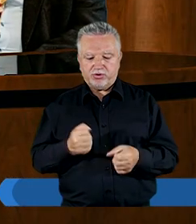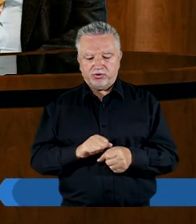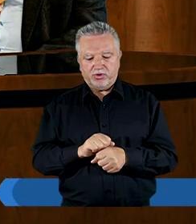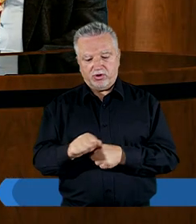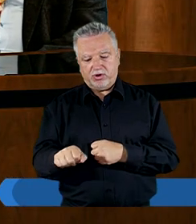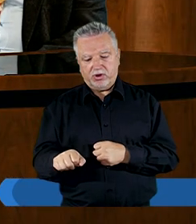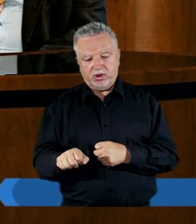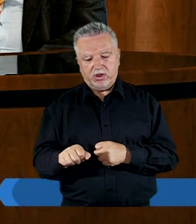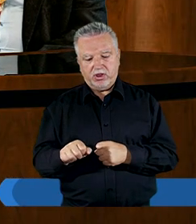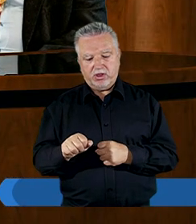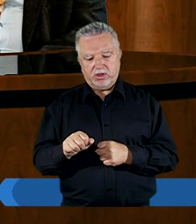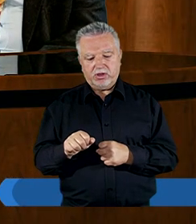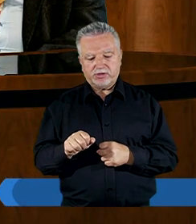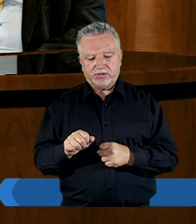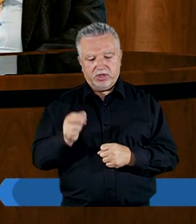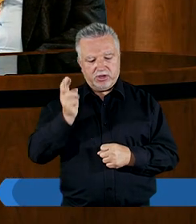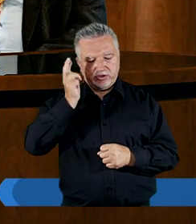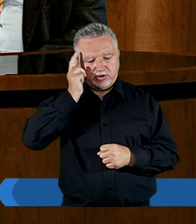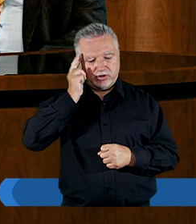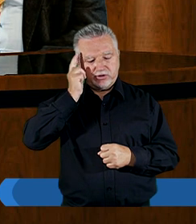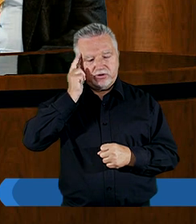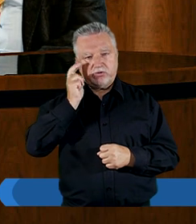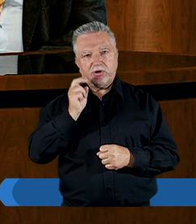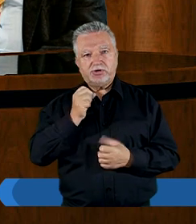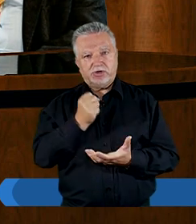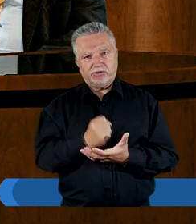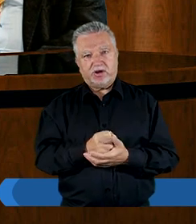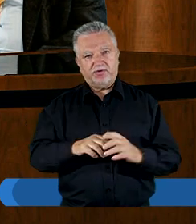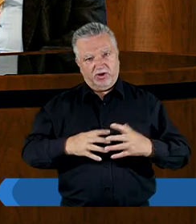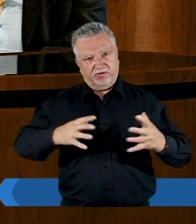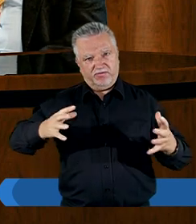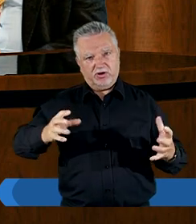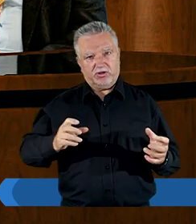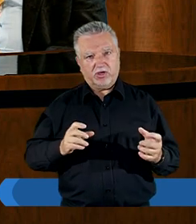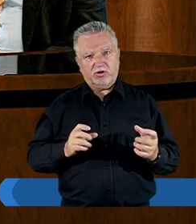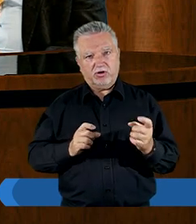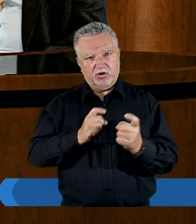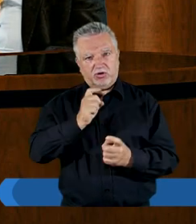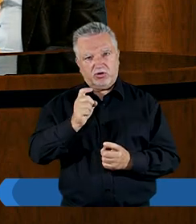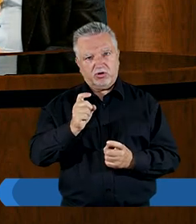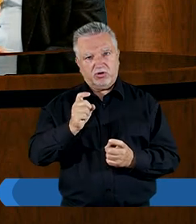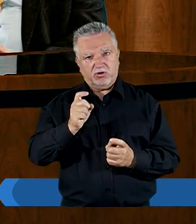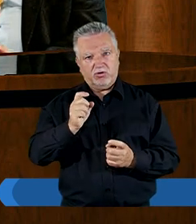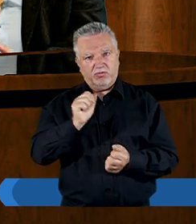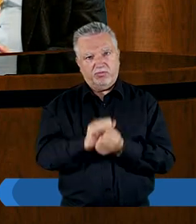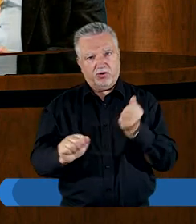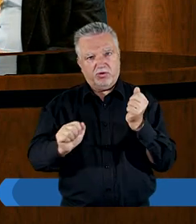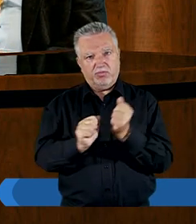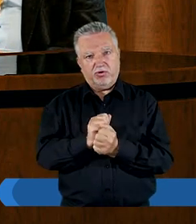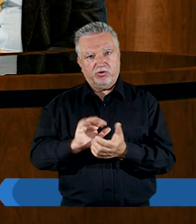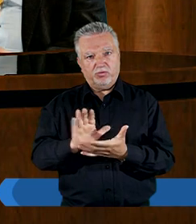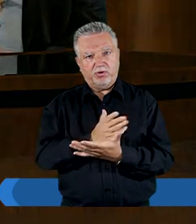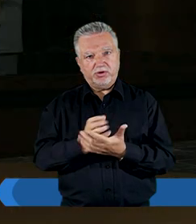wydaje mi się, zrozumieć kwestię wielkiego boju, tego konfliktu między dobrem i złem, bo to się wydaje nam dosyć